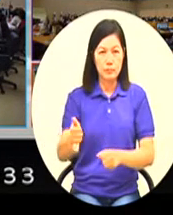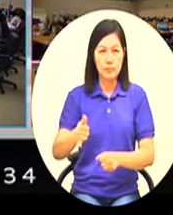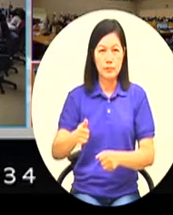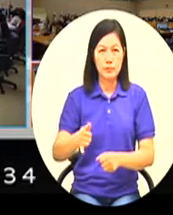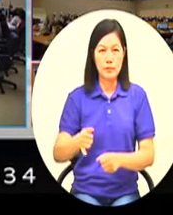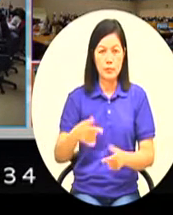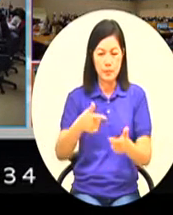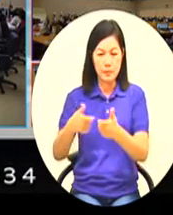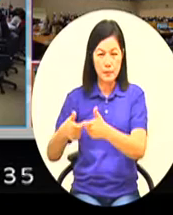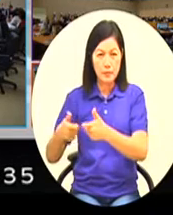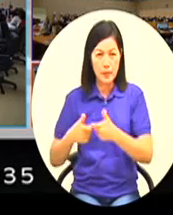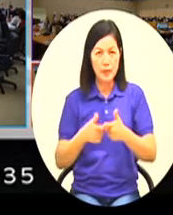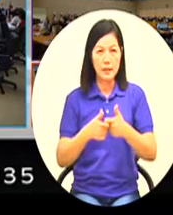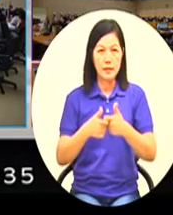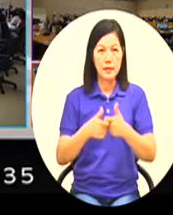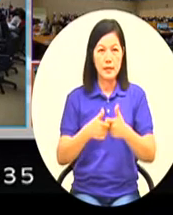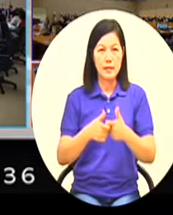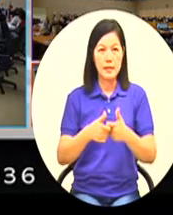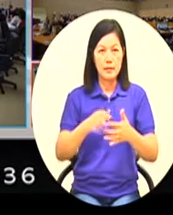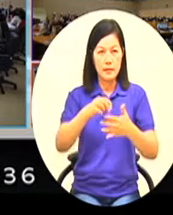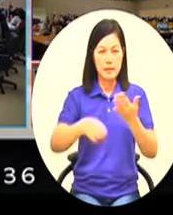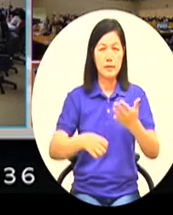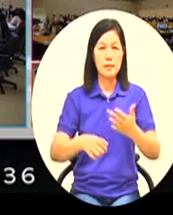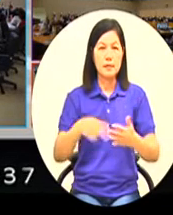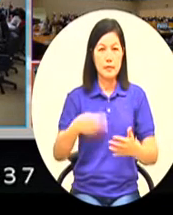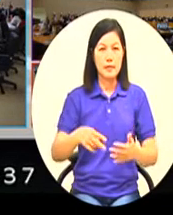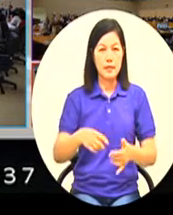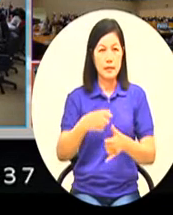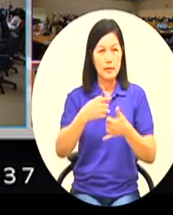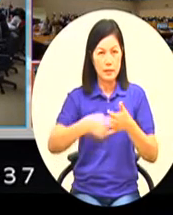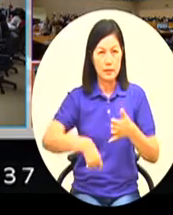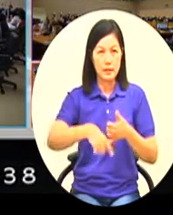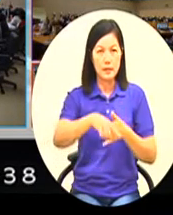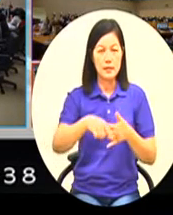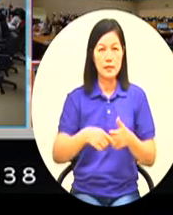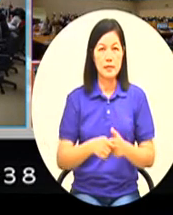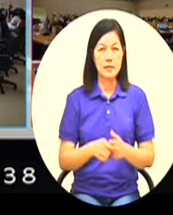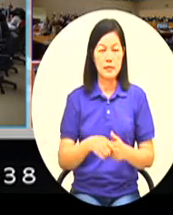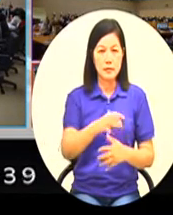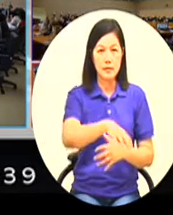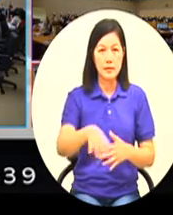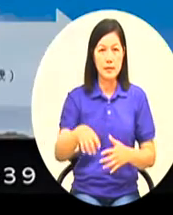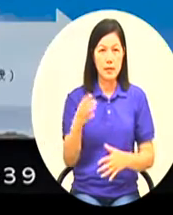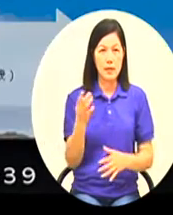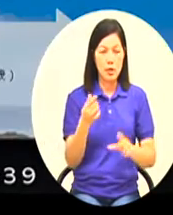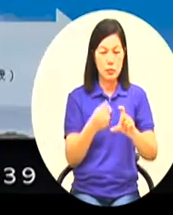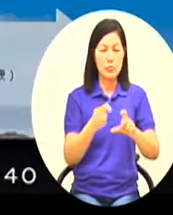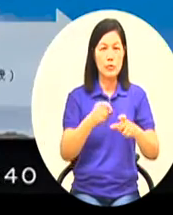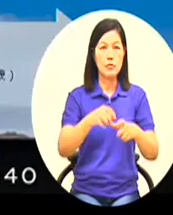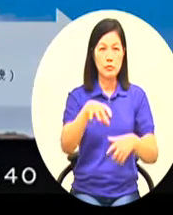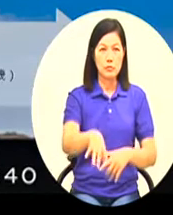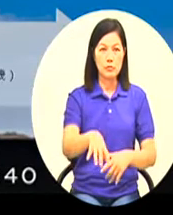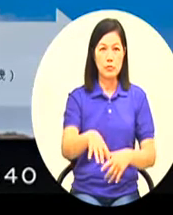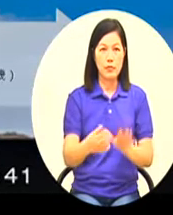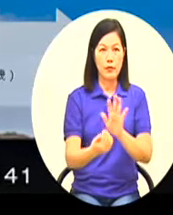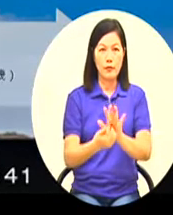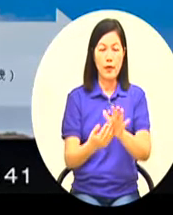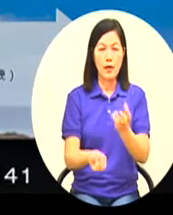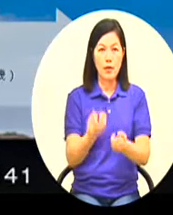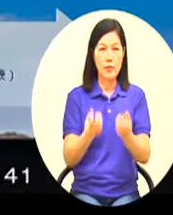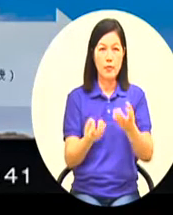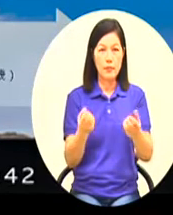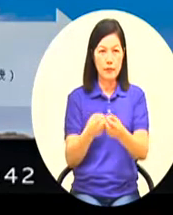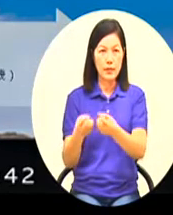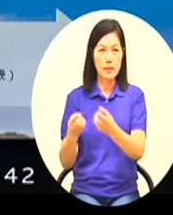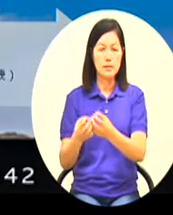应变机制，令会议核备本市11个区公所的地区灾害防救计划。本期针对各区公所灾